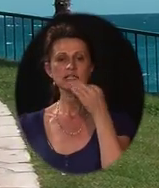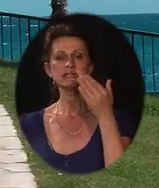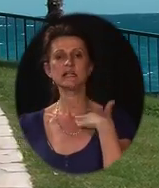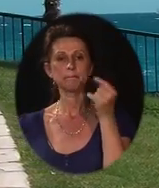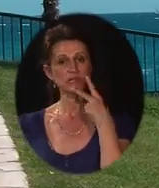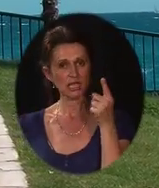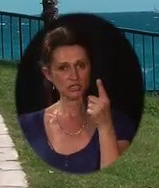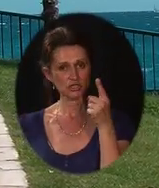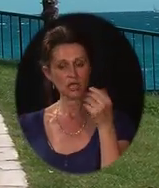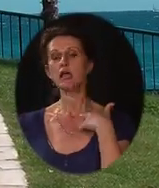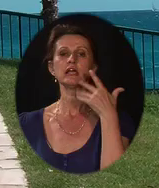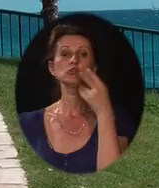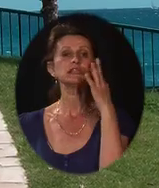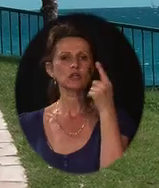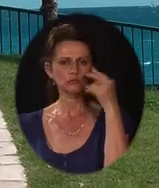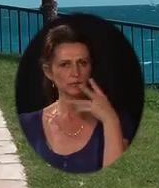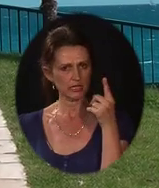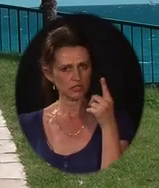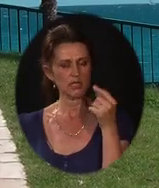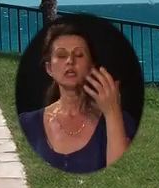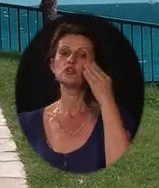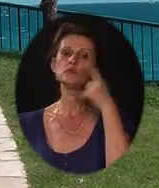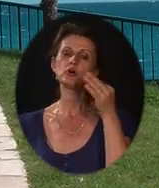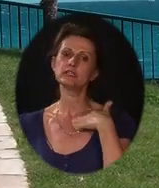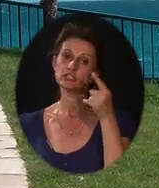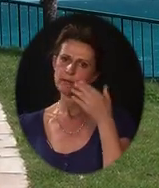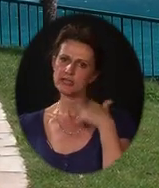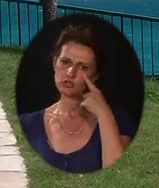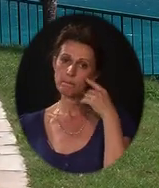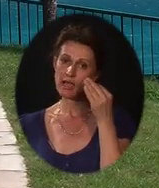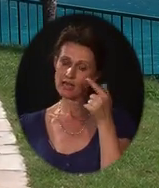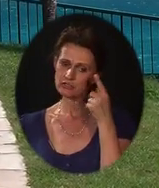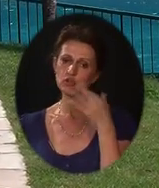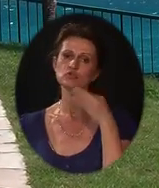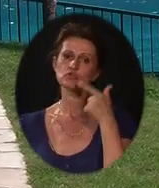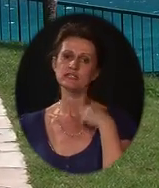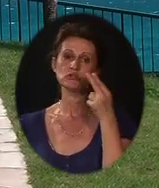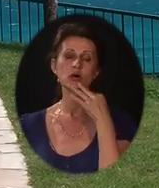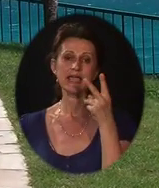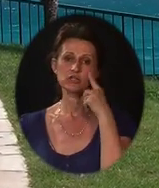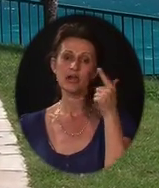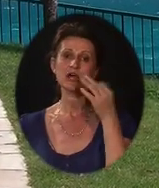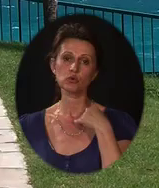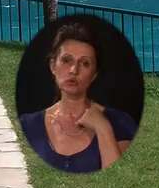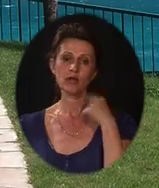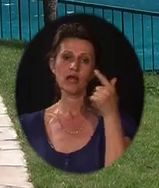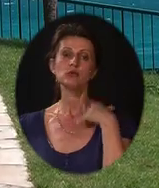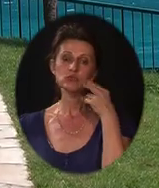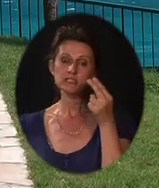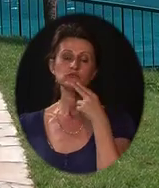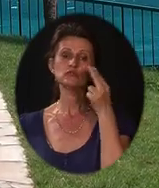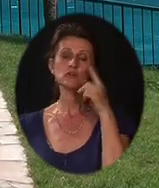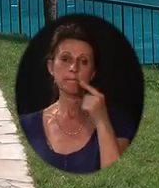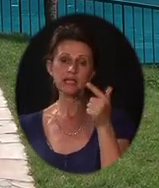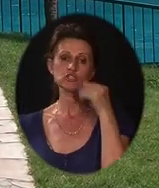Un autre exemple de piège à éviter. Ne portez jamais de baladeur sur les oreilles dans la rue. La musique vous